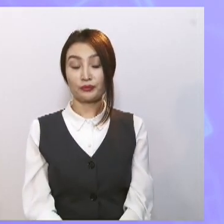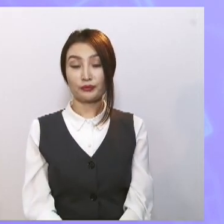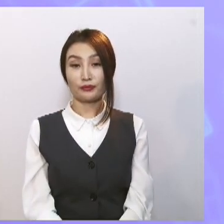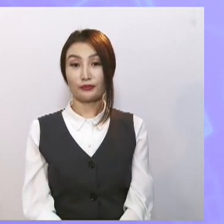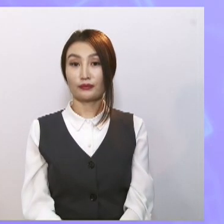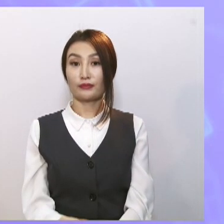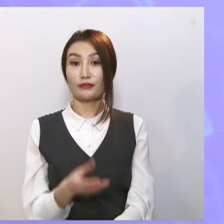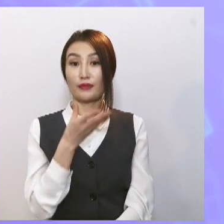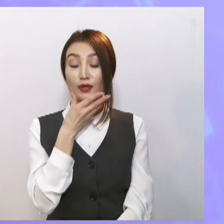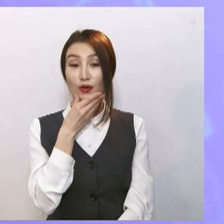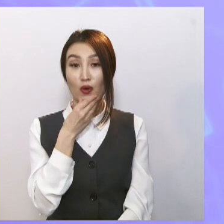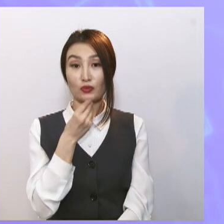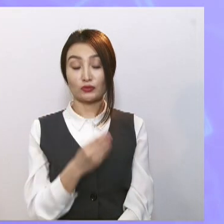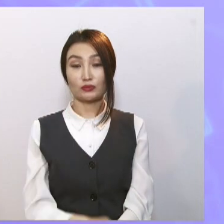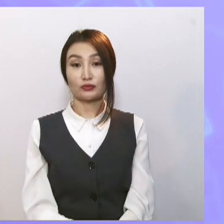Көрк.